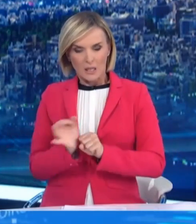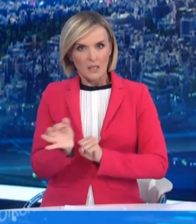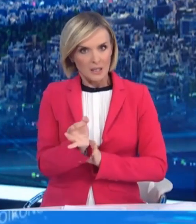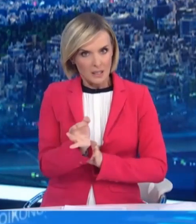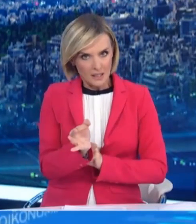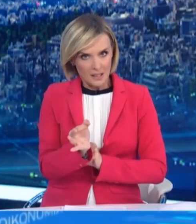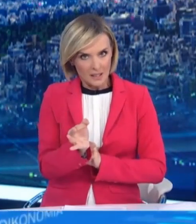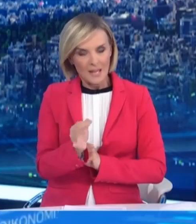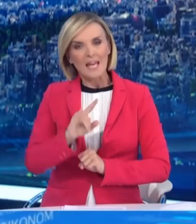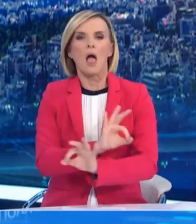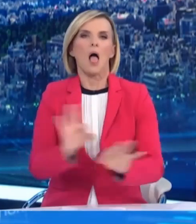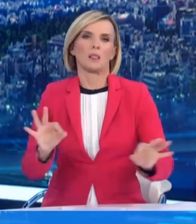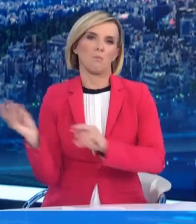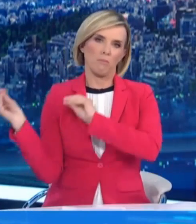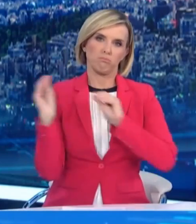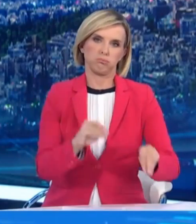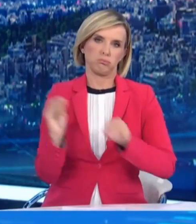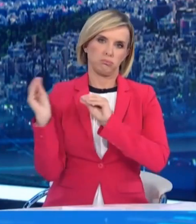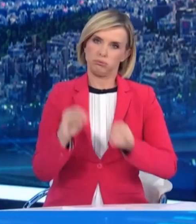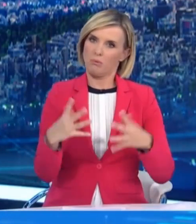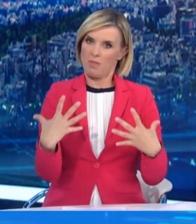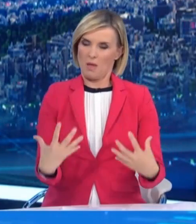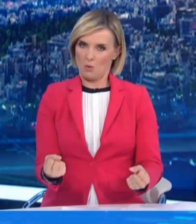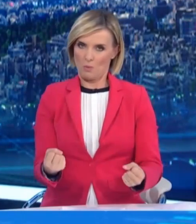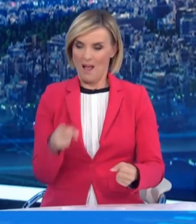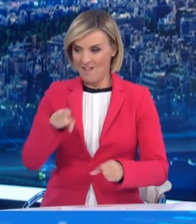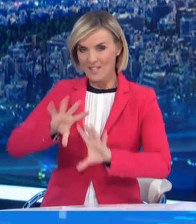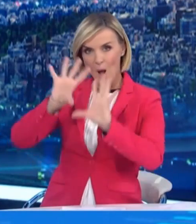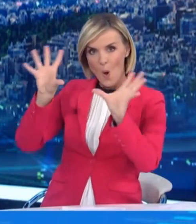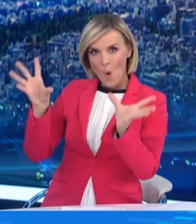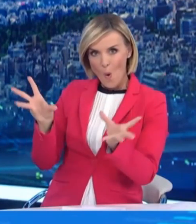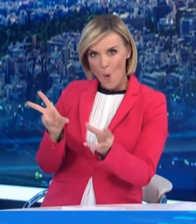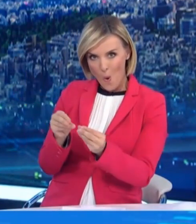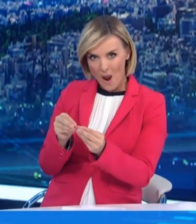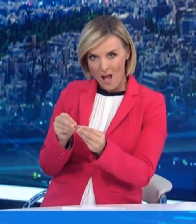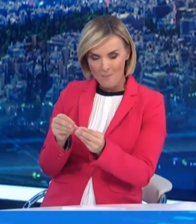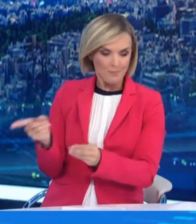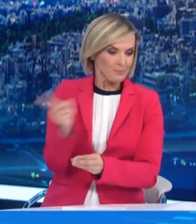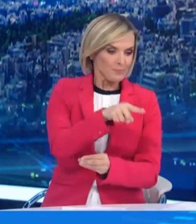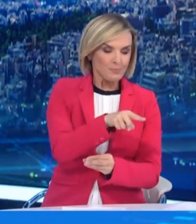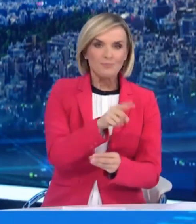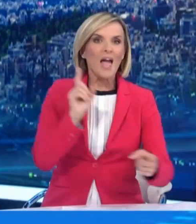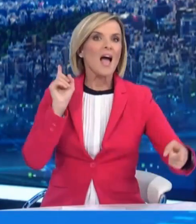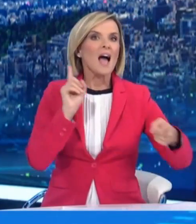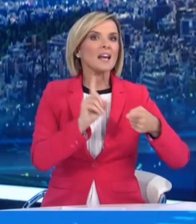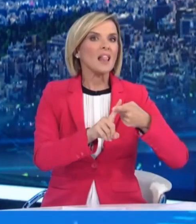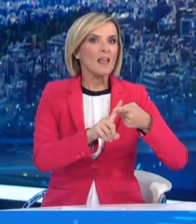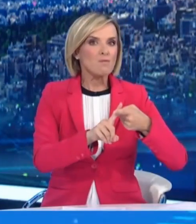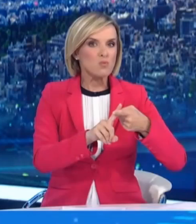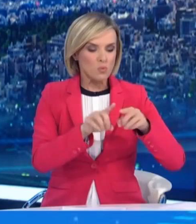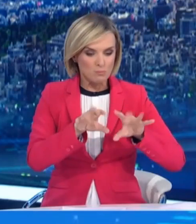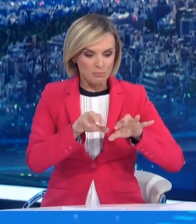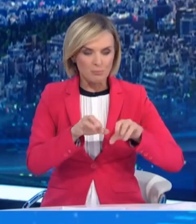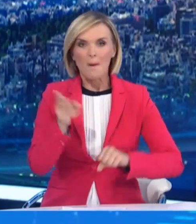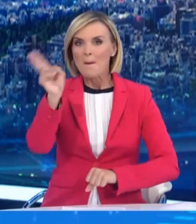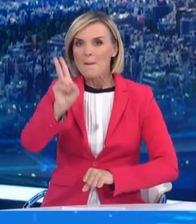δόση του εμβολίου. Με βάση τα διαθέσιμα ραντεβού που έχουμε και τις επιβεβαιωμένες παραδόσεις, την